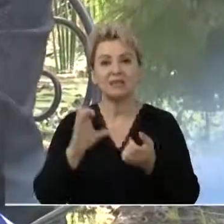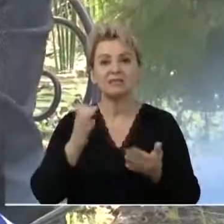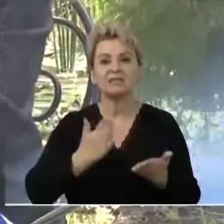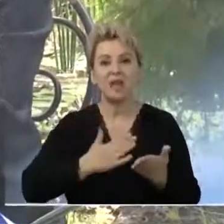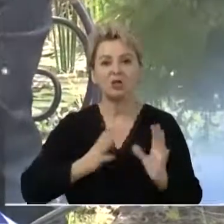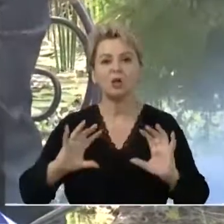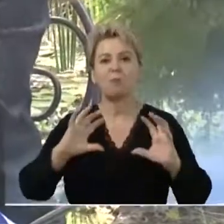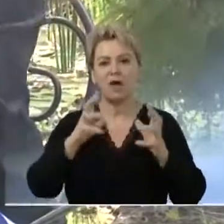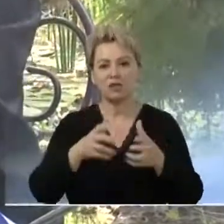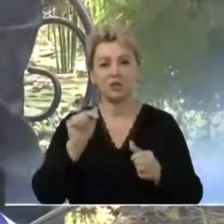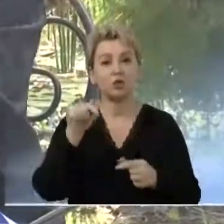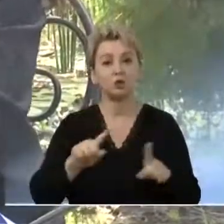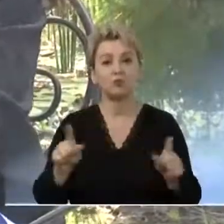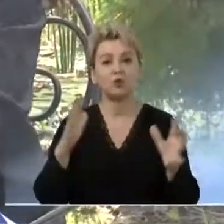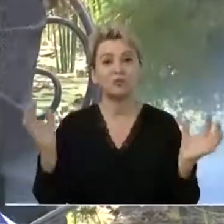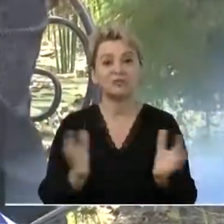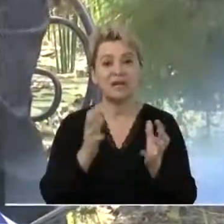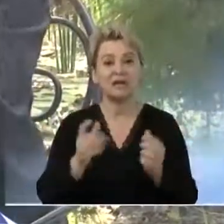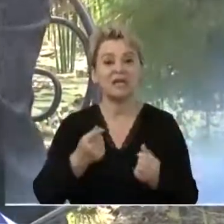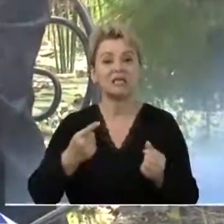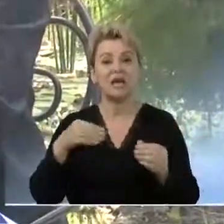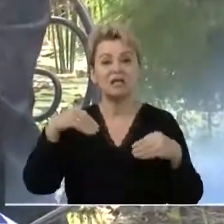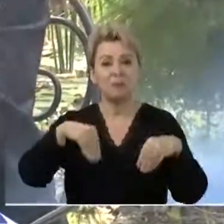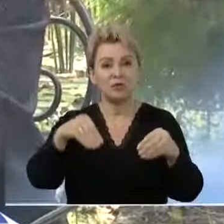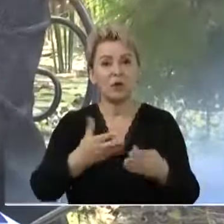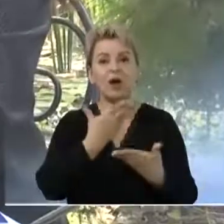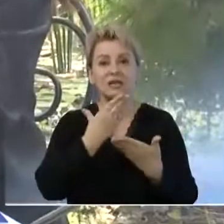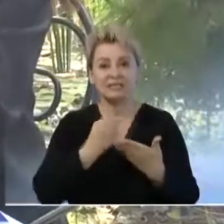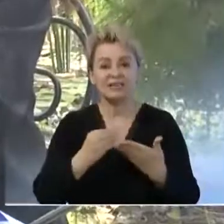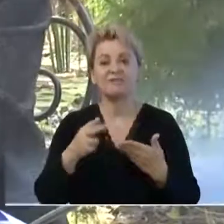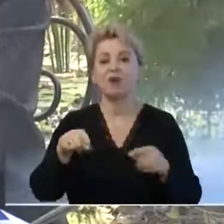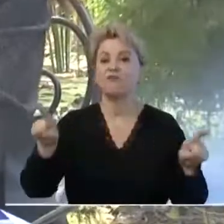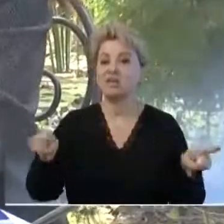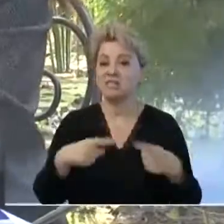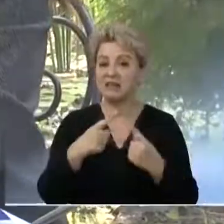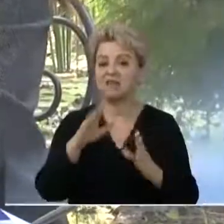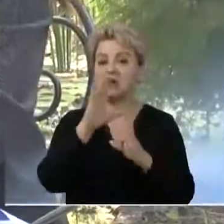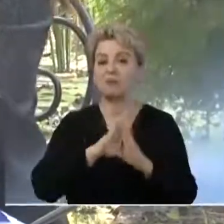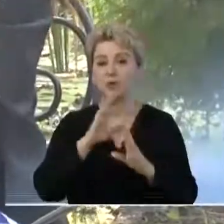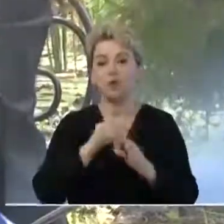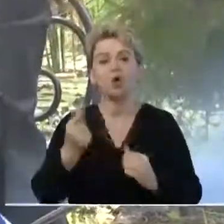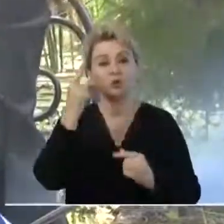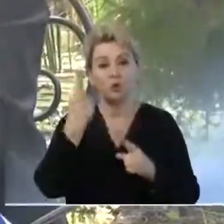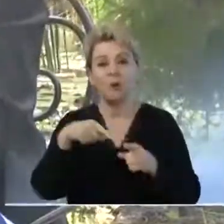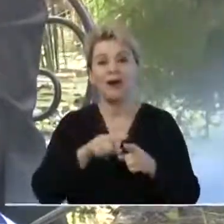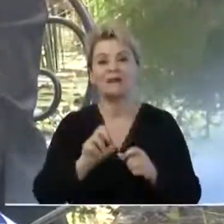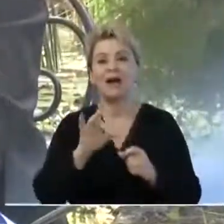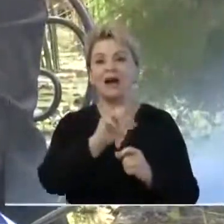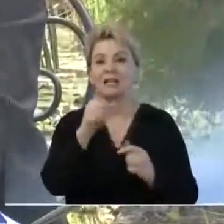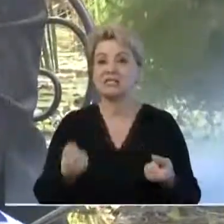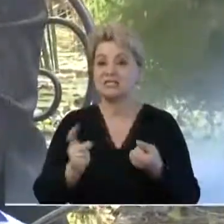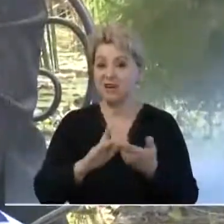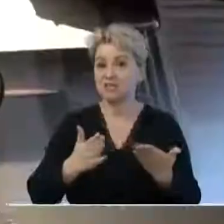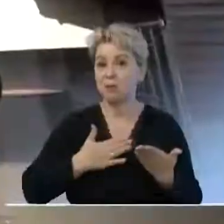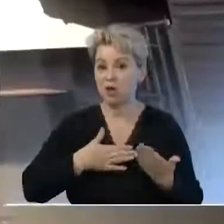нашей планетой, с тем, чтобы сохранять ее зеленой, красивой, да, вот восстанавливать природу. Думаю, это же как раз связано с